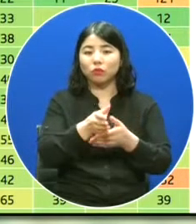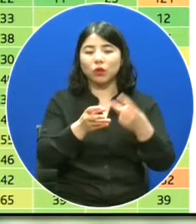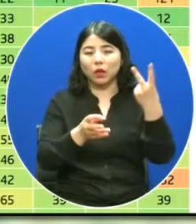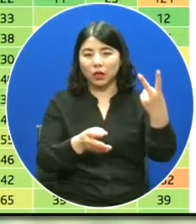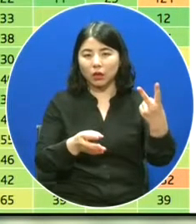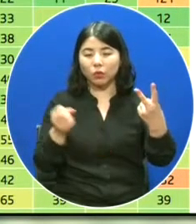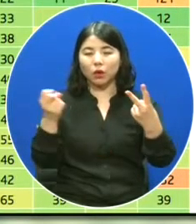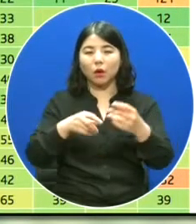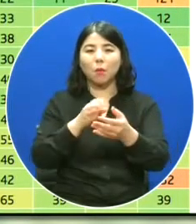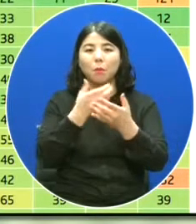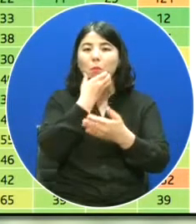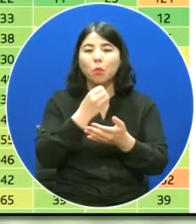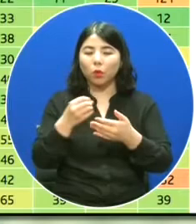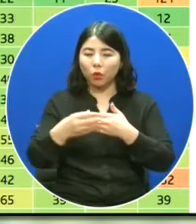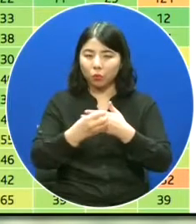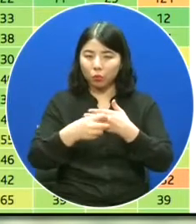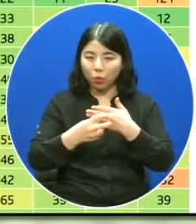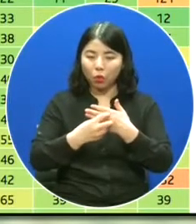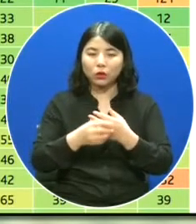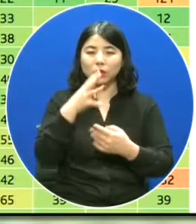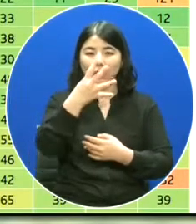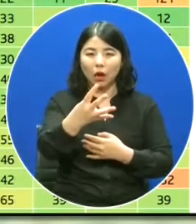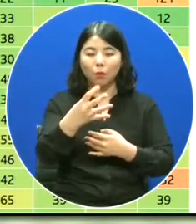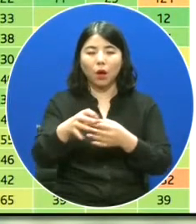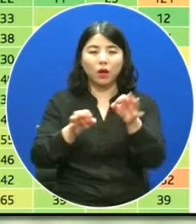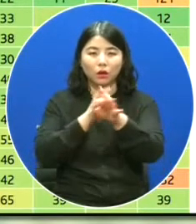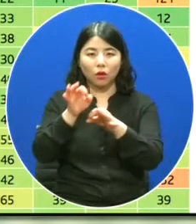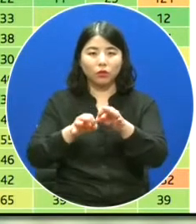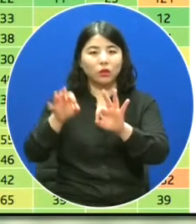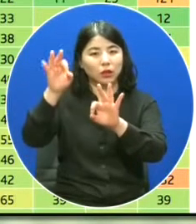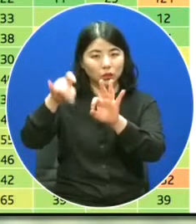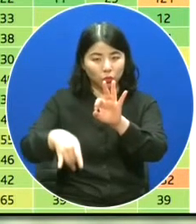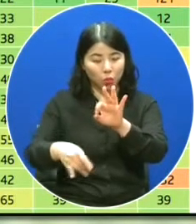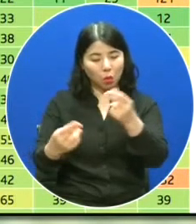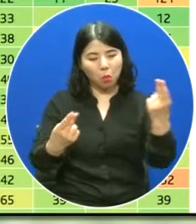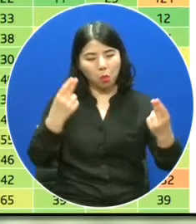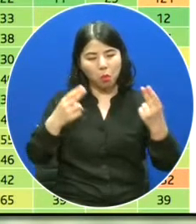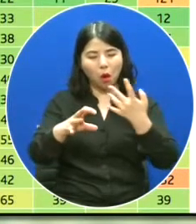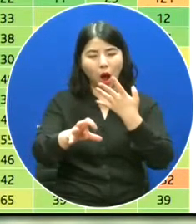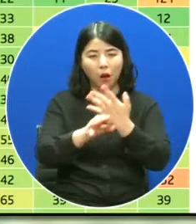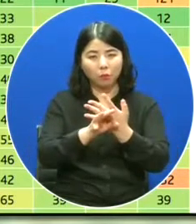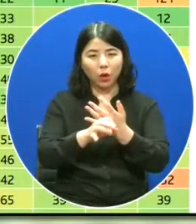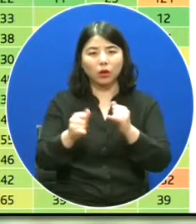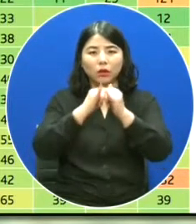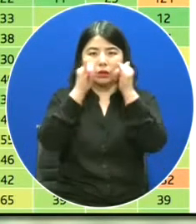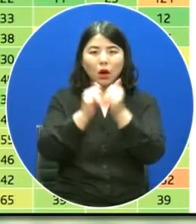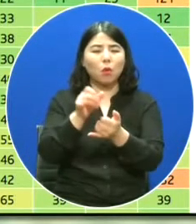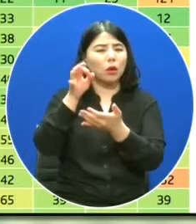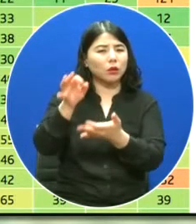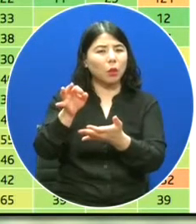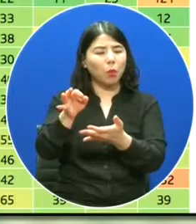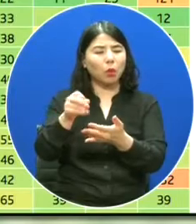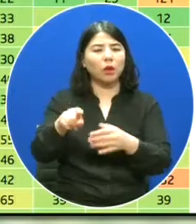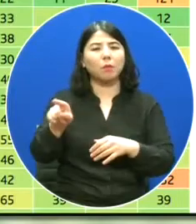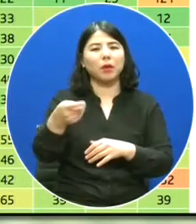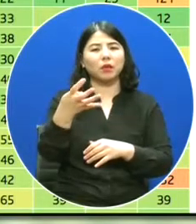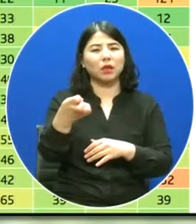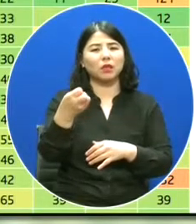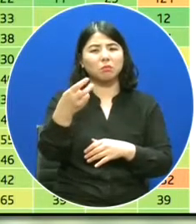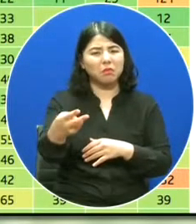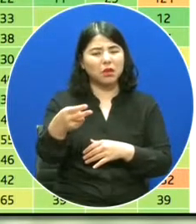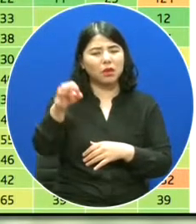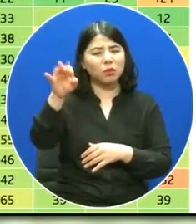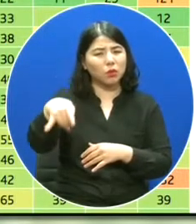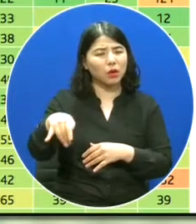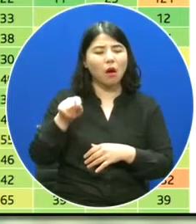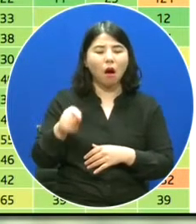분야 2위, 보건 분야 4위, 경제의 질이 10위를 차지한 것으로 비교해 볼 때 사회자본 부문이 142위라는